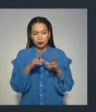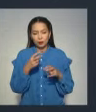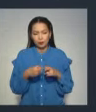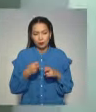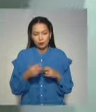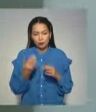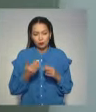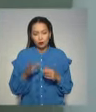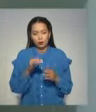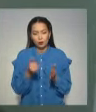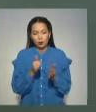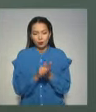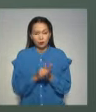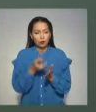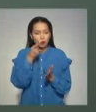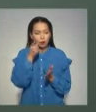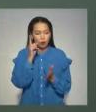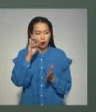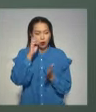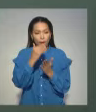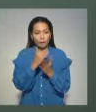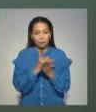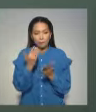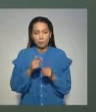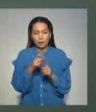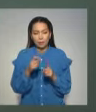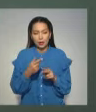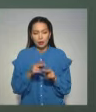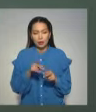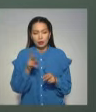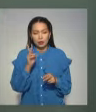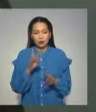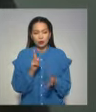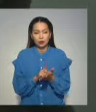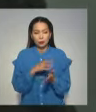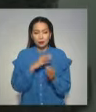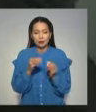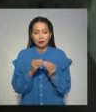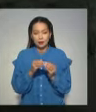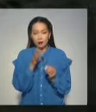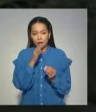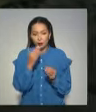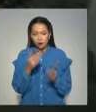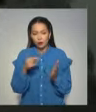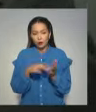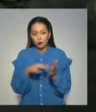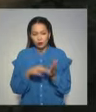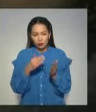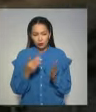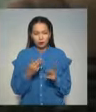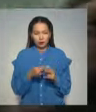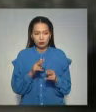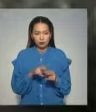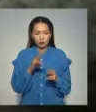подъемники установили год назад по госпрограмме. По условиям владельцы квартир должны были 10 лет возвращать стоимость агрегата. Однако